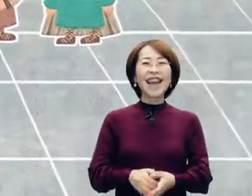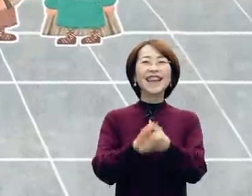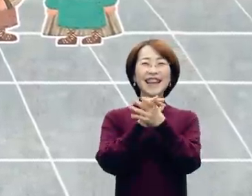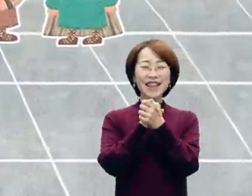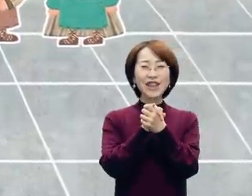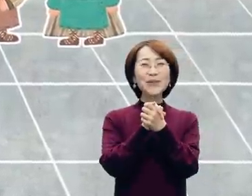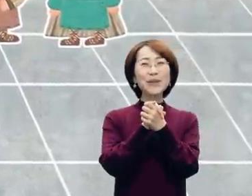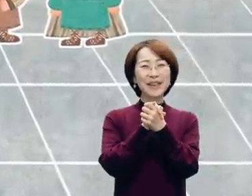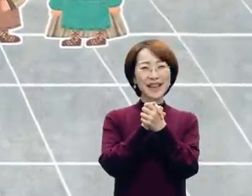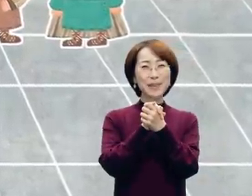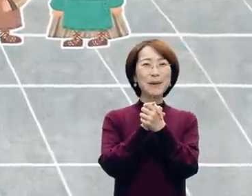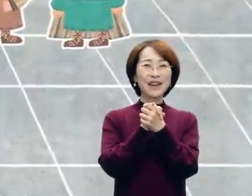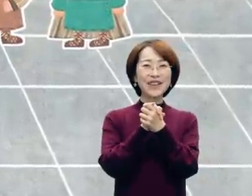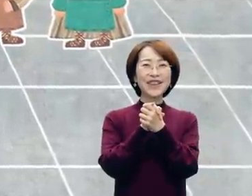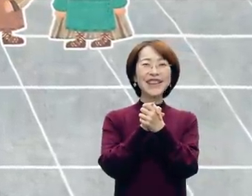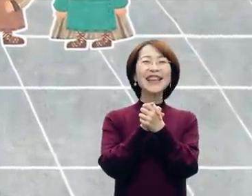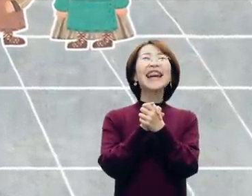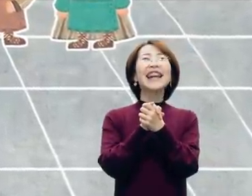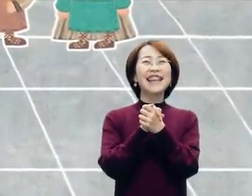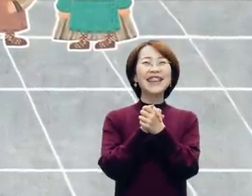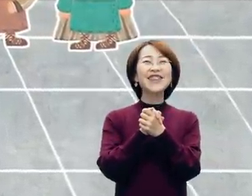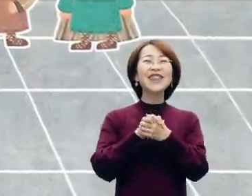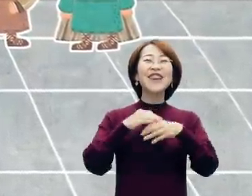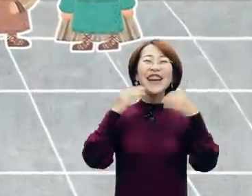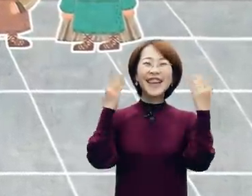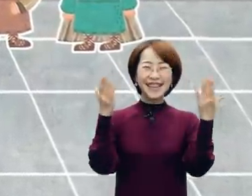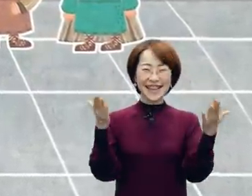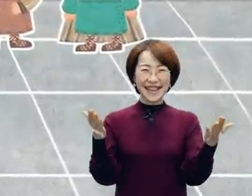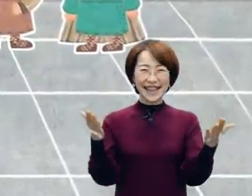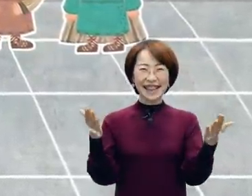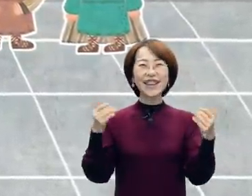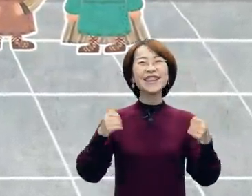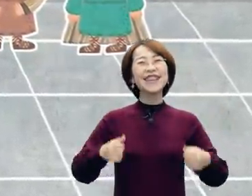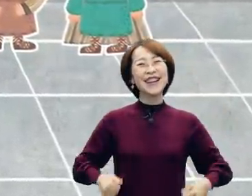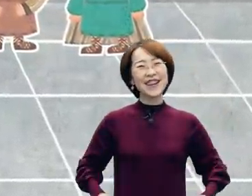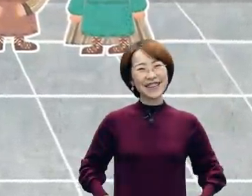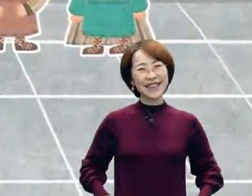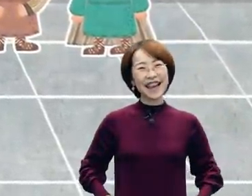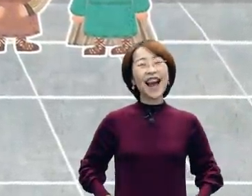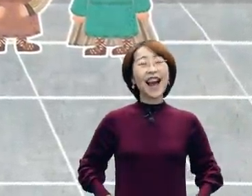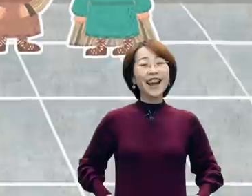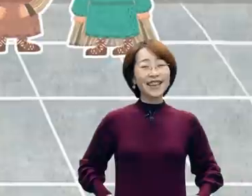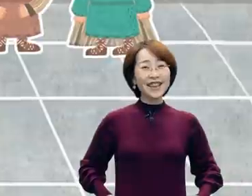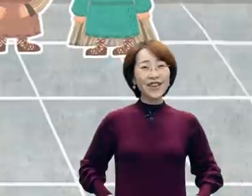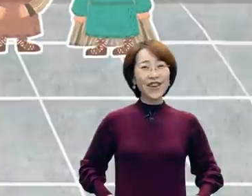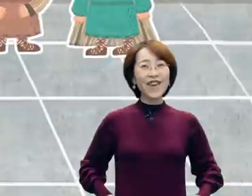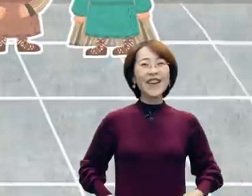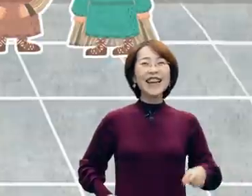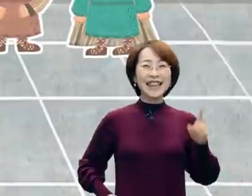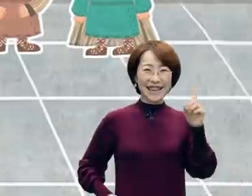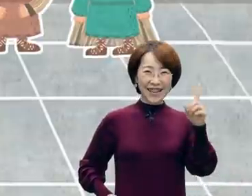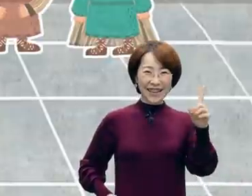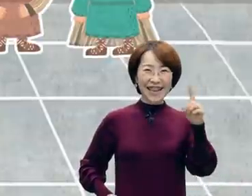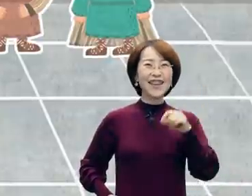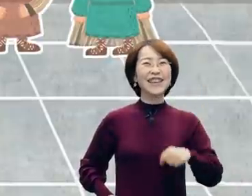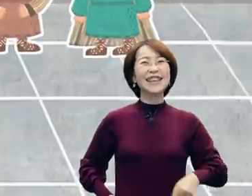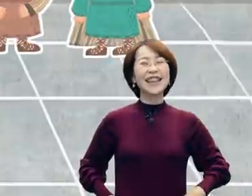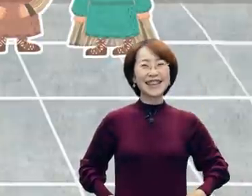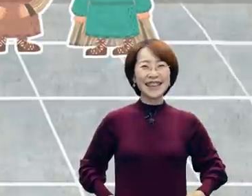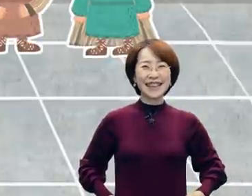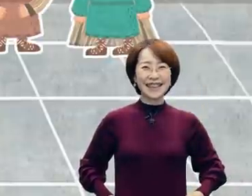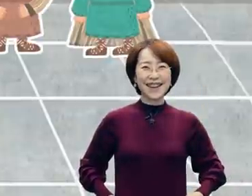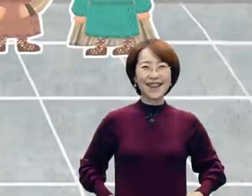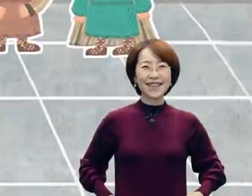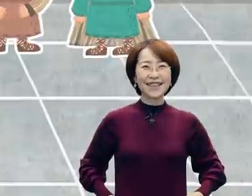이렇게 예수님을 믿게 된 바울은 예수님의 제자가 되었어요. 그리고 이렇게